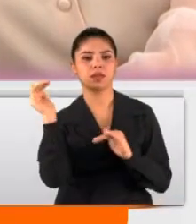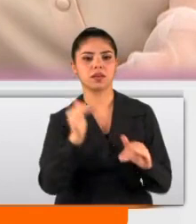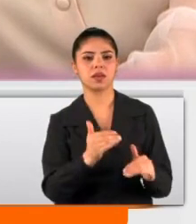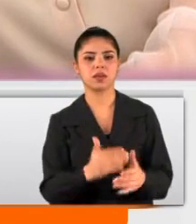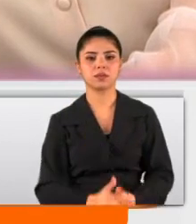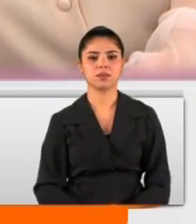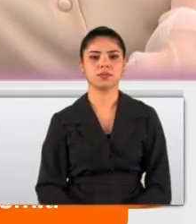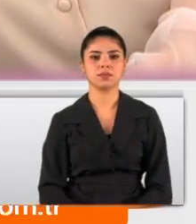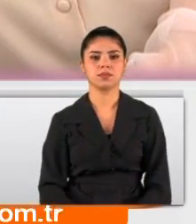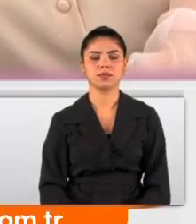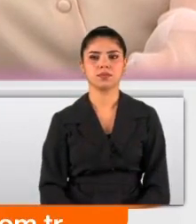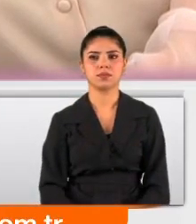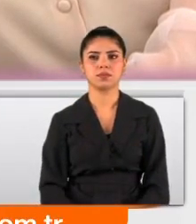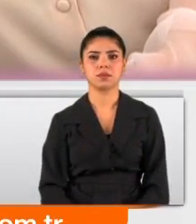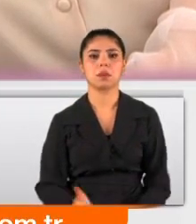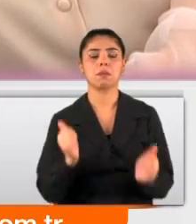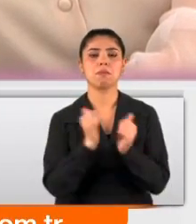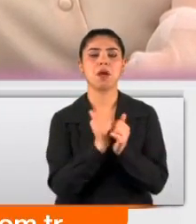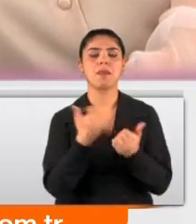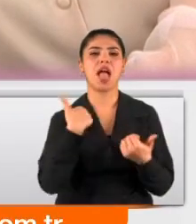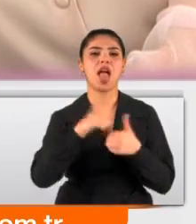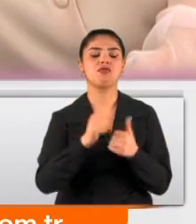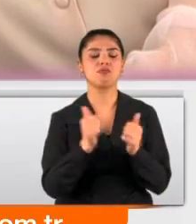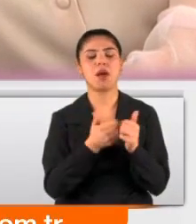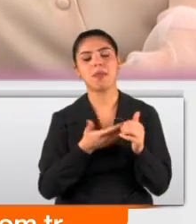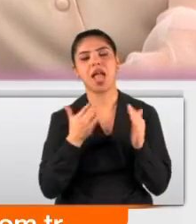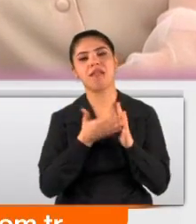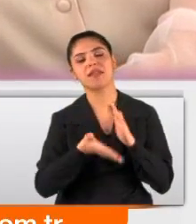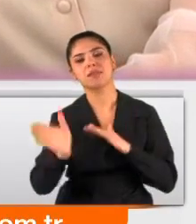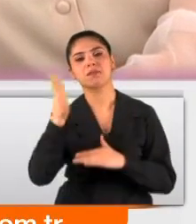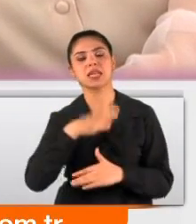tutup evime alıp götürmek istiyorum.